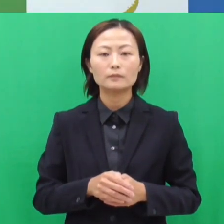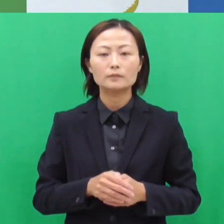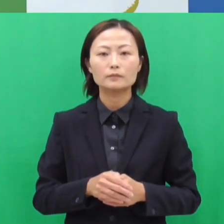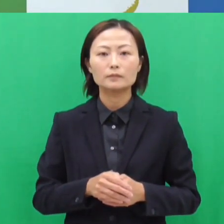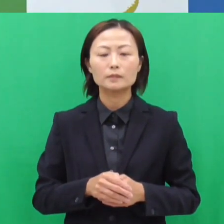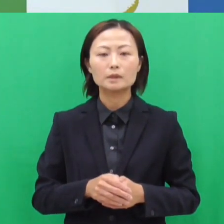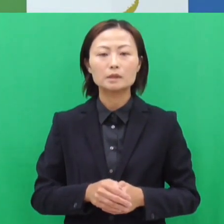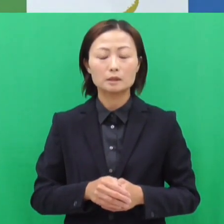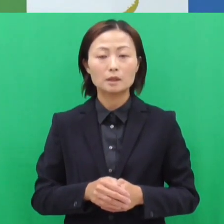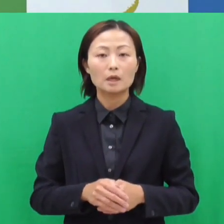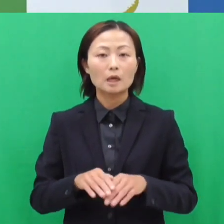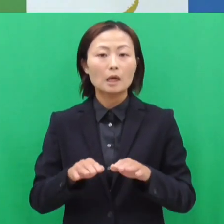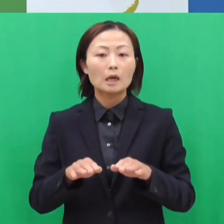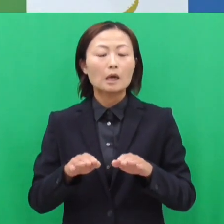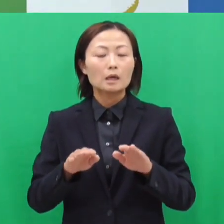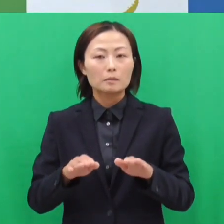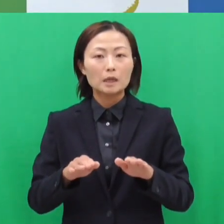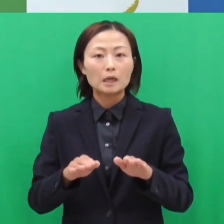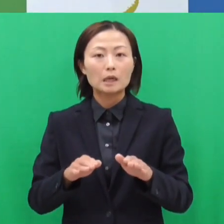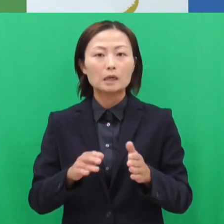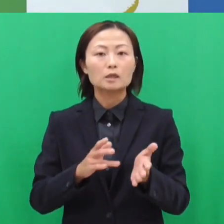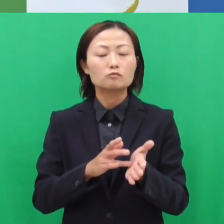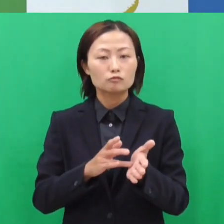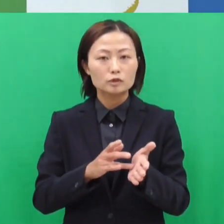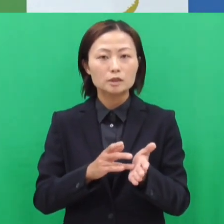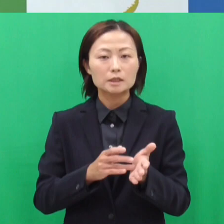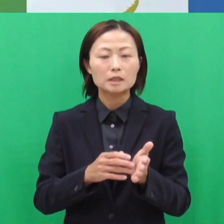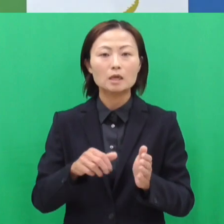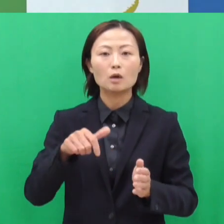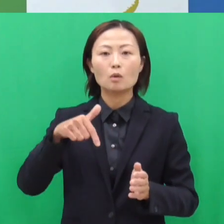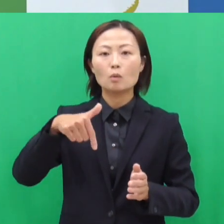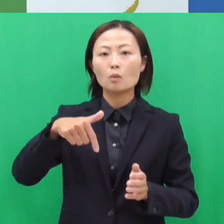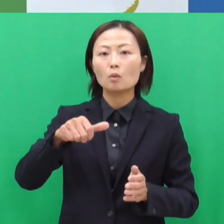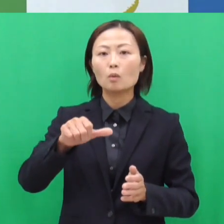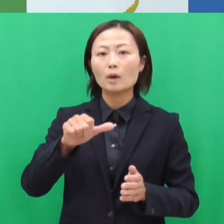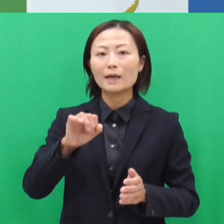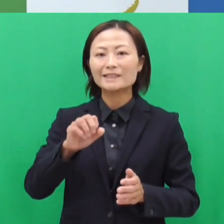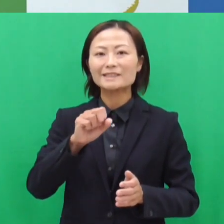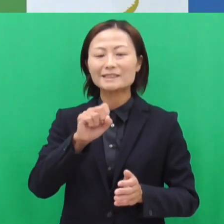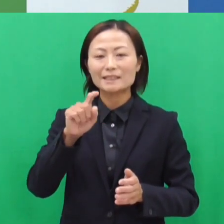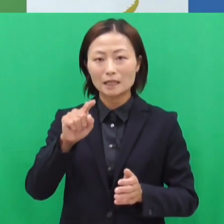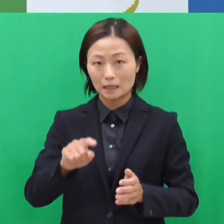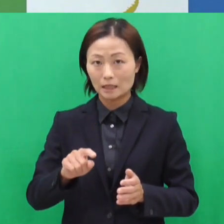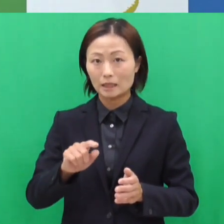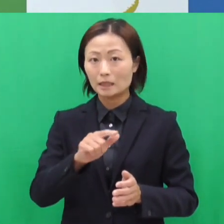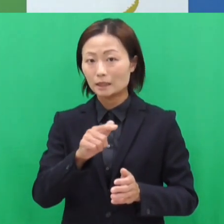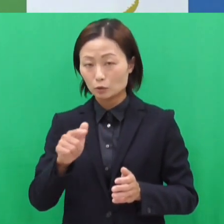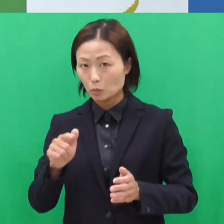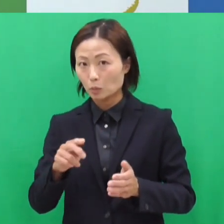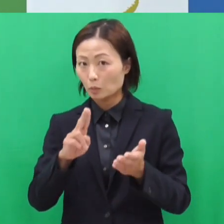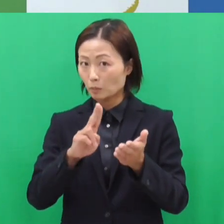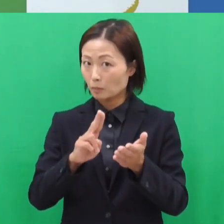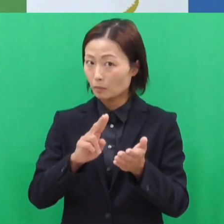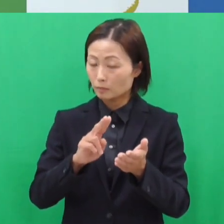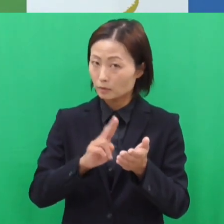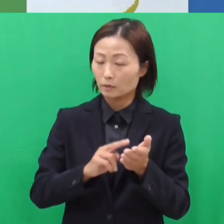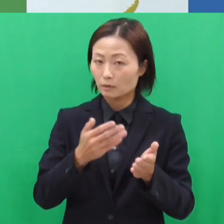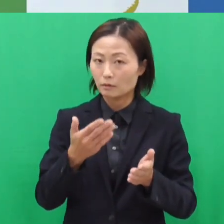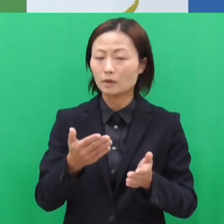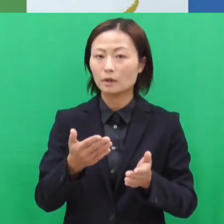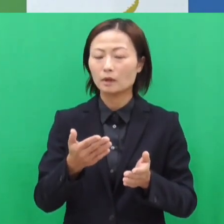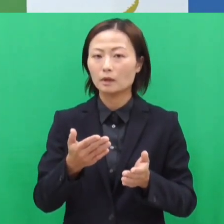現状でその例えば間性とかその辺をどういったわけに使うのかとかですね場所までの特定できないということですね